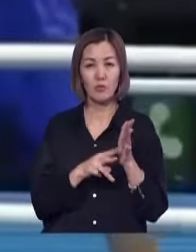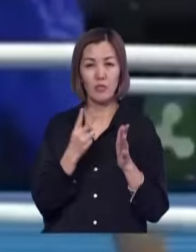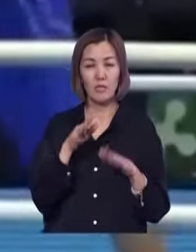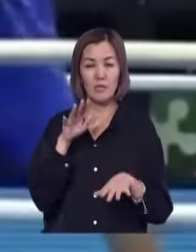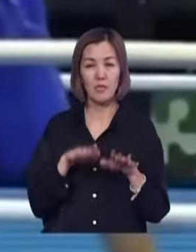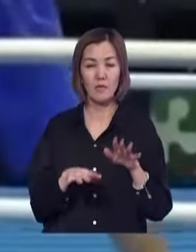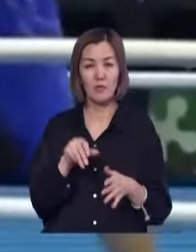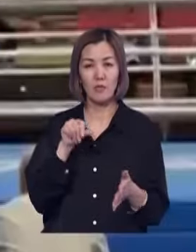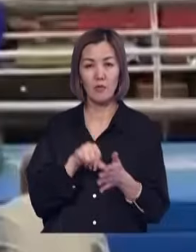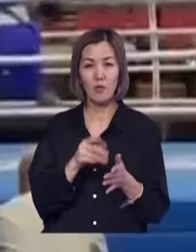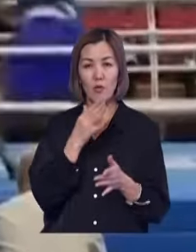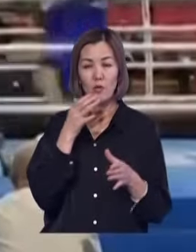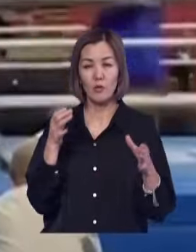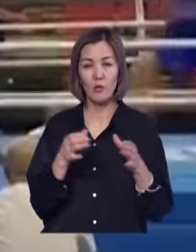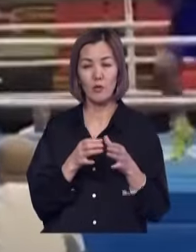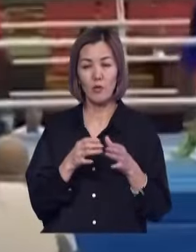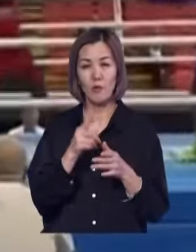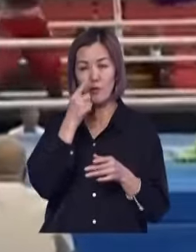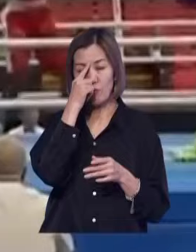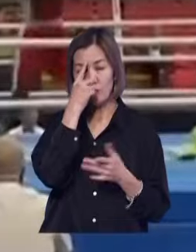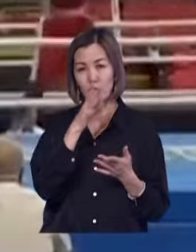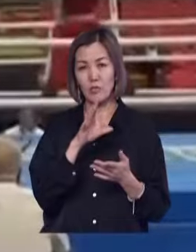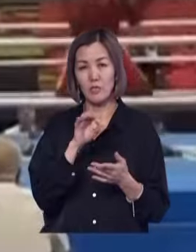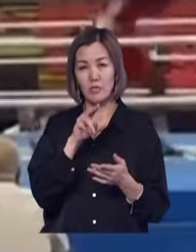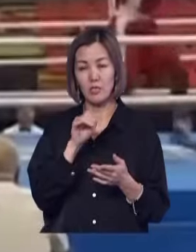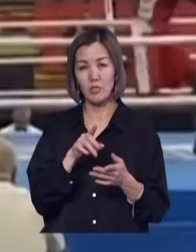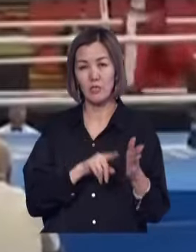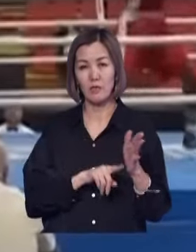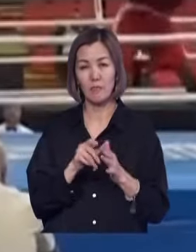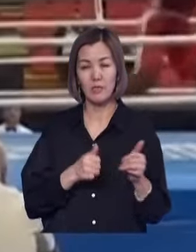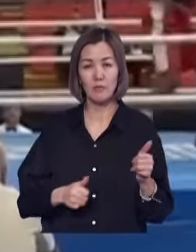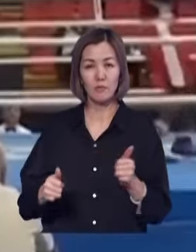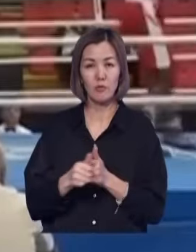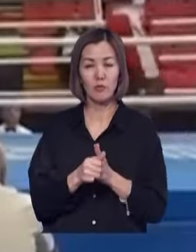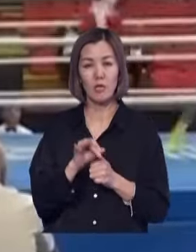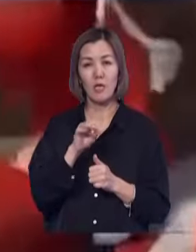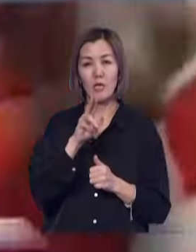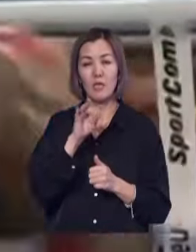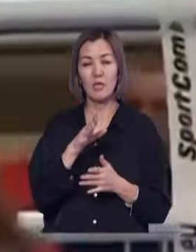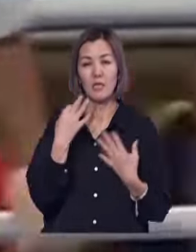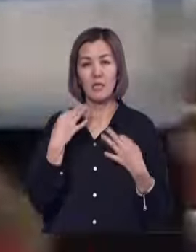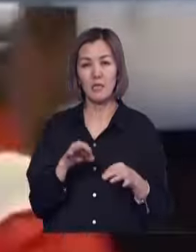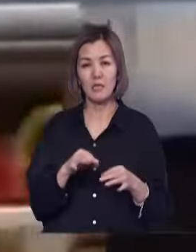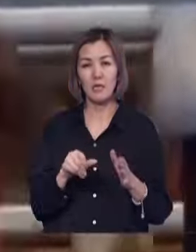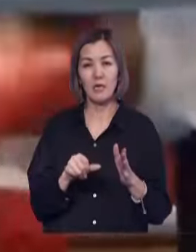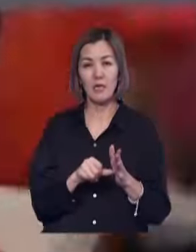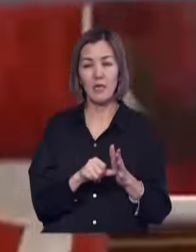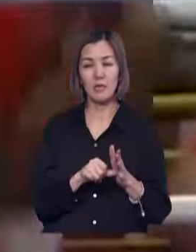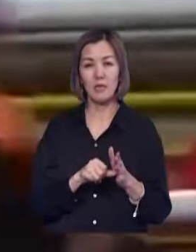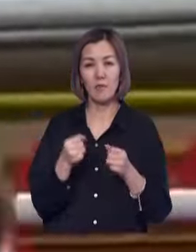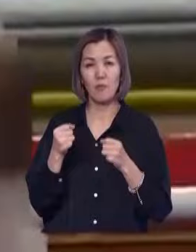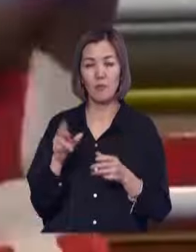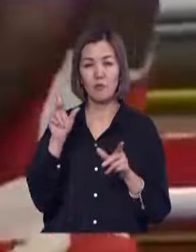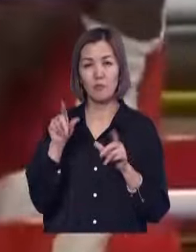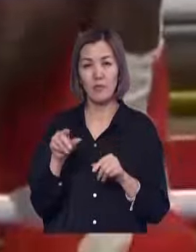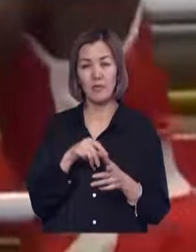арасында өнер көрсететін ұлттық құрама өкілі үндістандық Санджит Санджиттен басым түсті. Айта кетейік, Италиядағы лицензиялық турнирге 6-1 боксшымыз аттанған